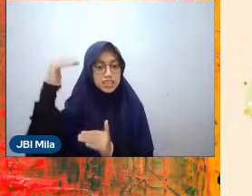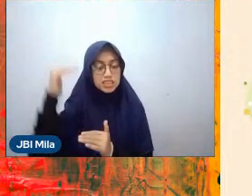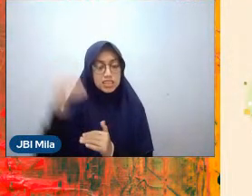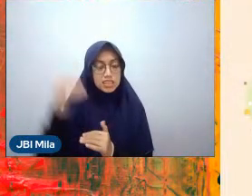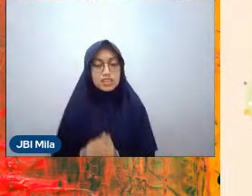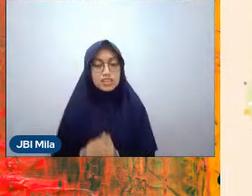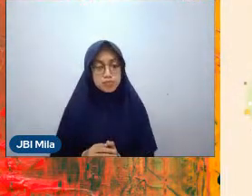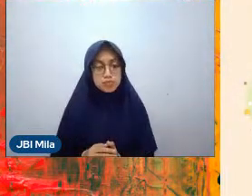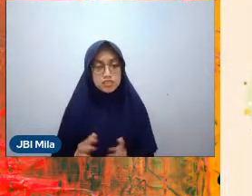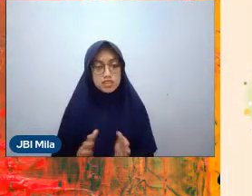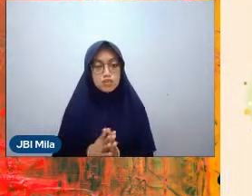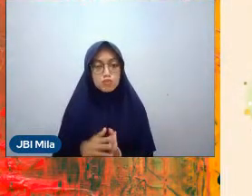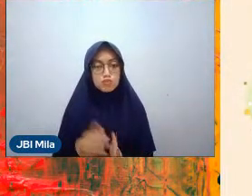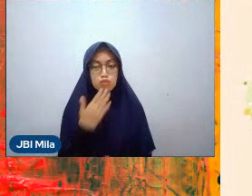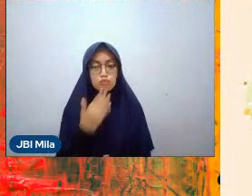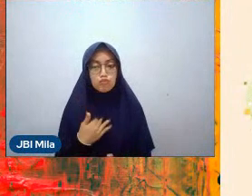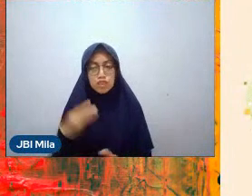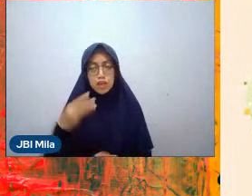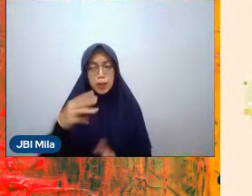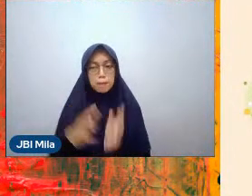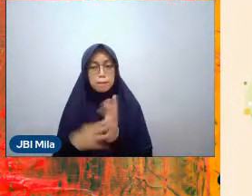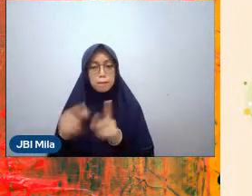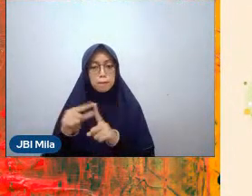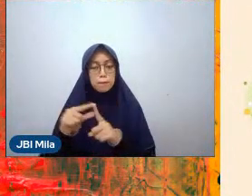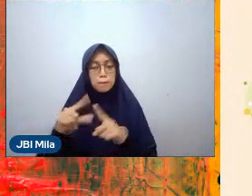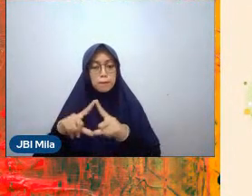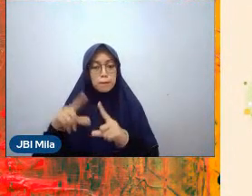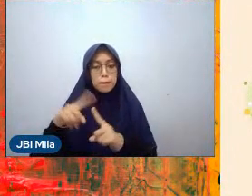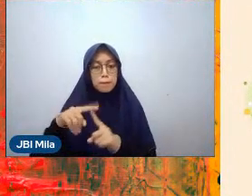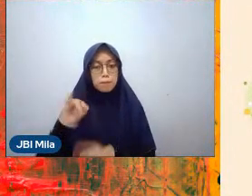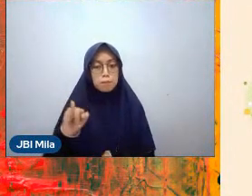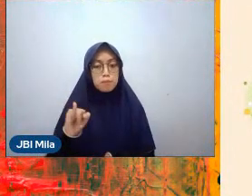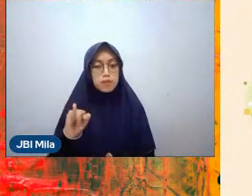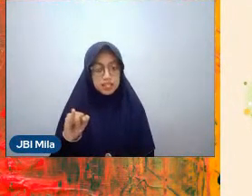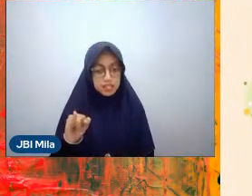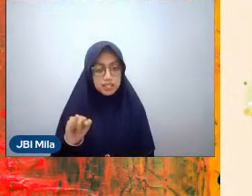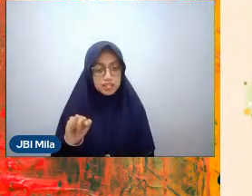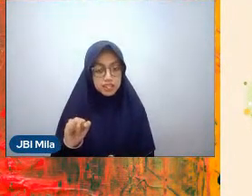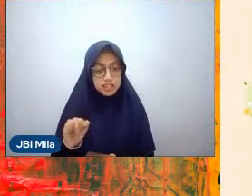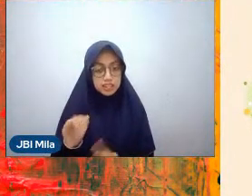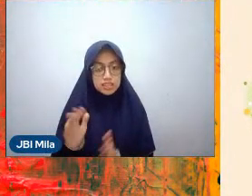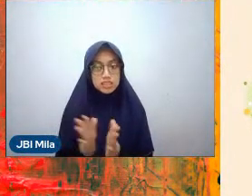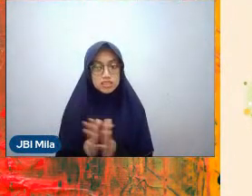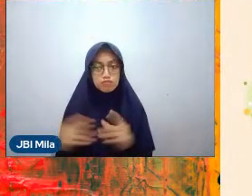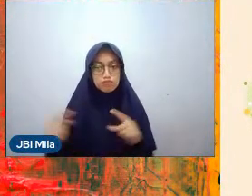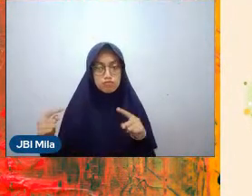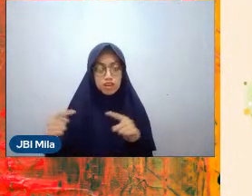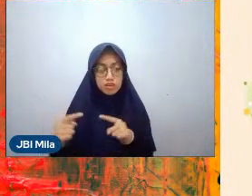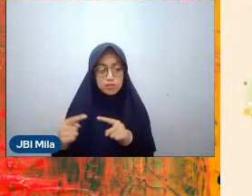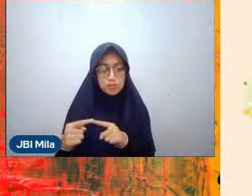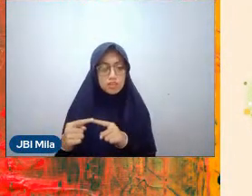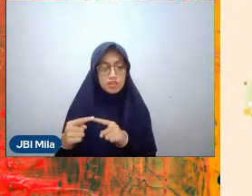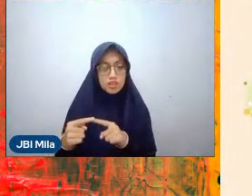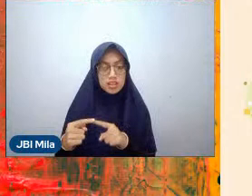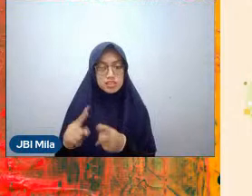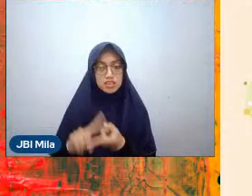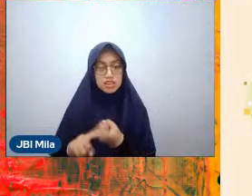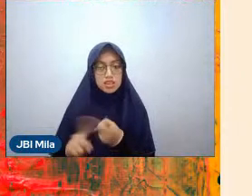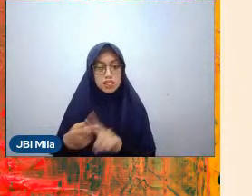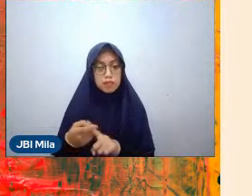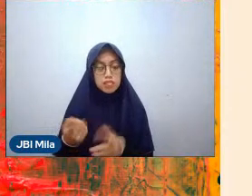dapat berempati dengan orang lain sehingga dia akan mampu menjalin relasi dengan sesamanya.